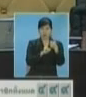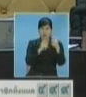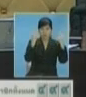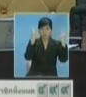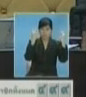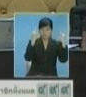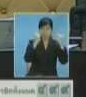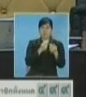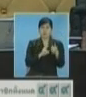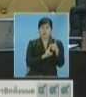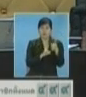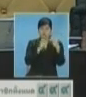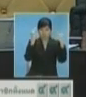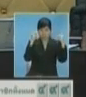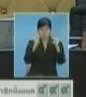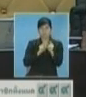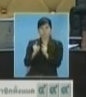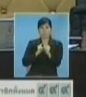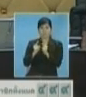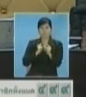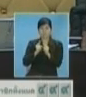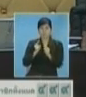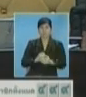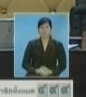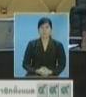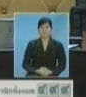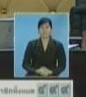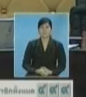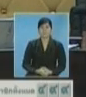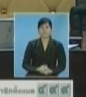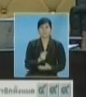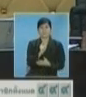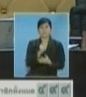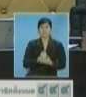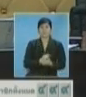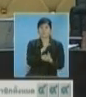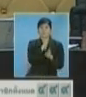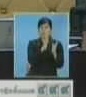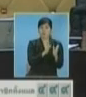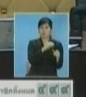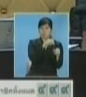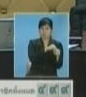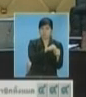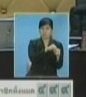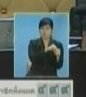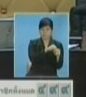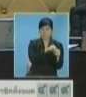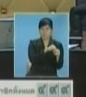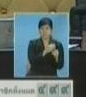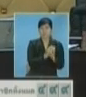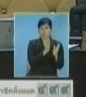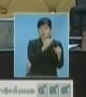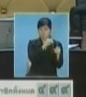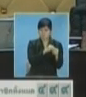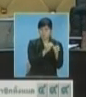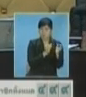ท่านนายกไม่อยู่ถ้าจะถามเนี่ยให้คนที่อยู่เนี่ยหมายถึงรักษาการนายกรัฐมนตรีเนี่ยมาต